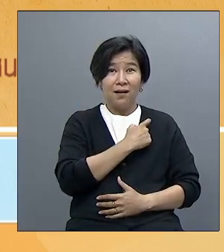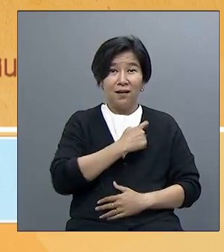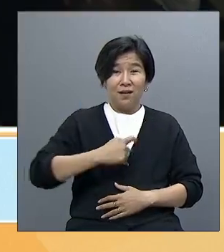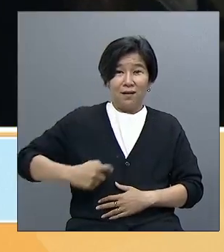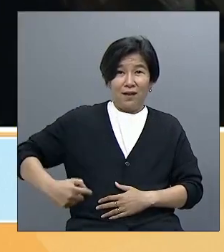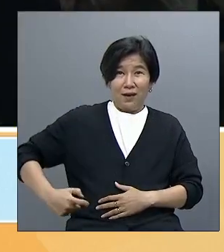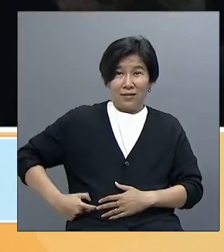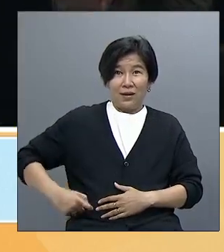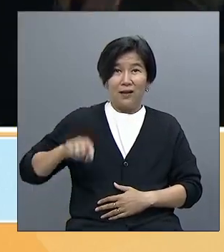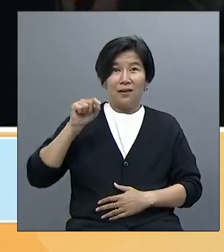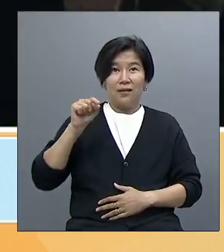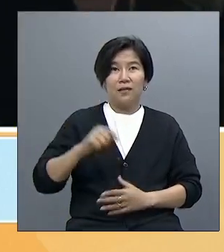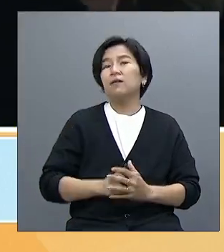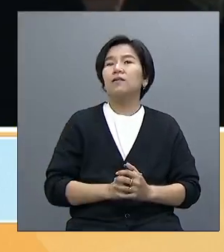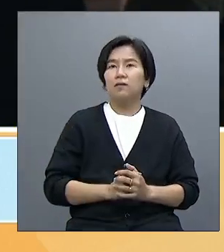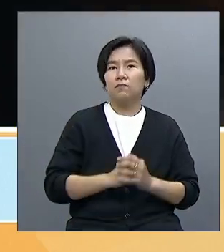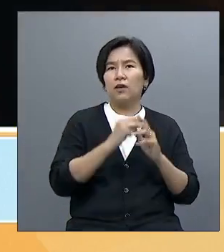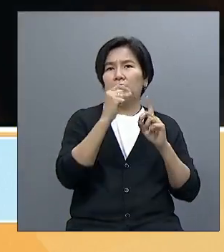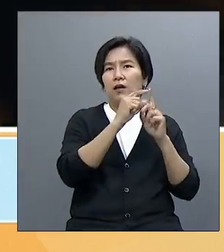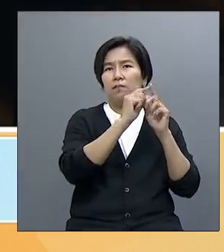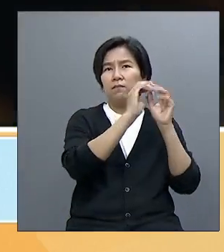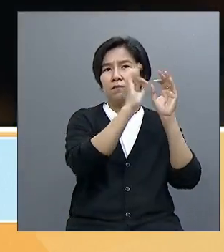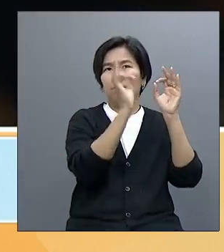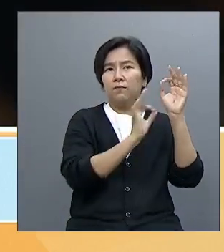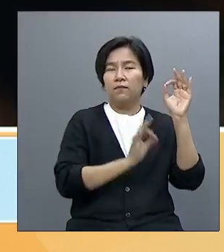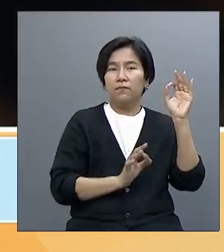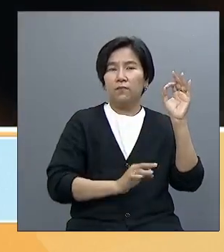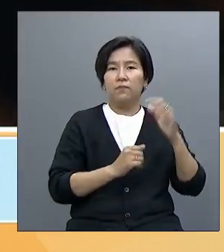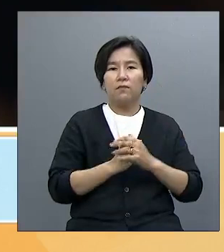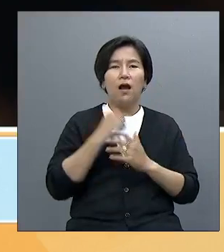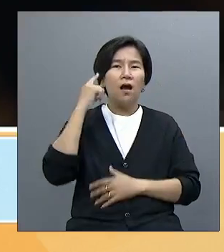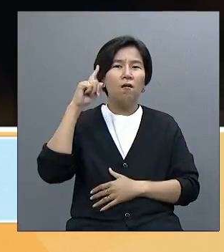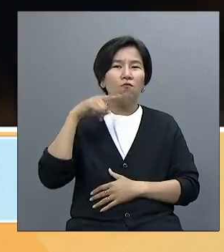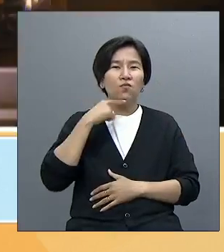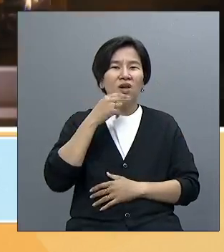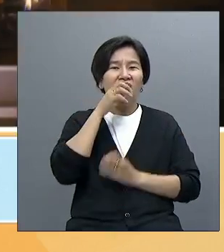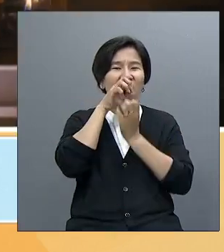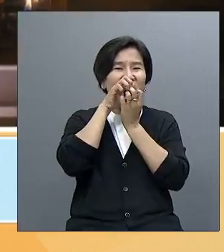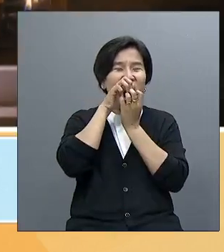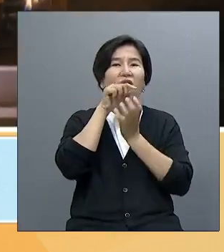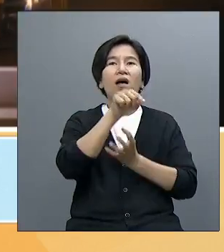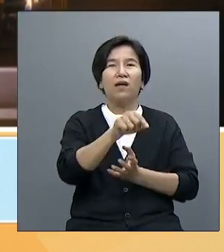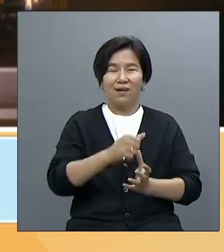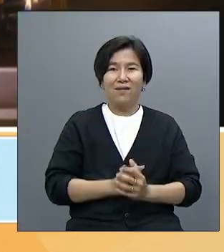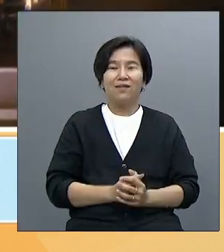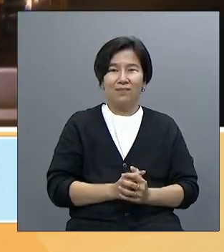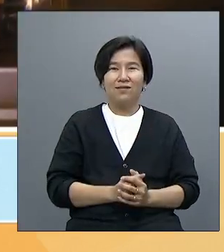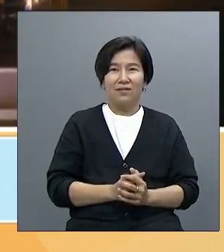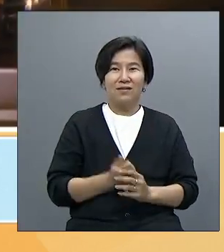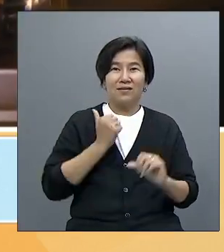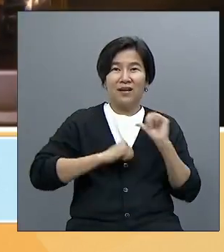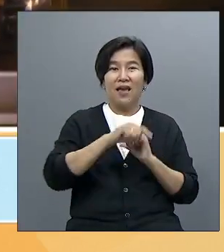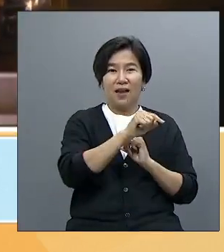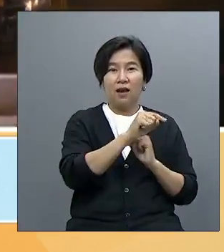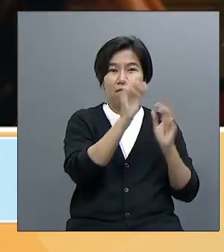ริศก็คือผู้ที่แต่งเรื่องแก้วหน้าม้าคือเป็นไอดอลของยุคนั้น น ั่นกวีเป็นไอดอล เซอร์ยุคนั้น คือทุกคน